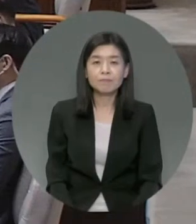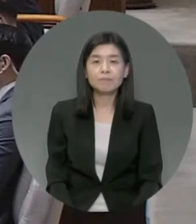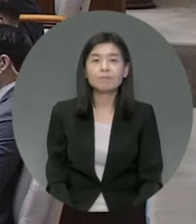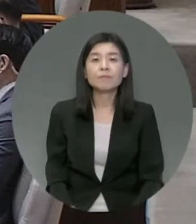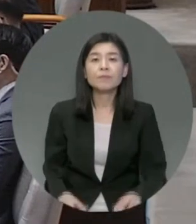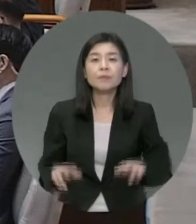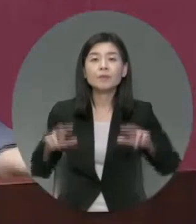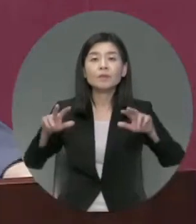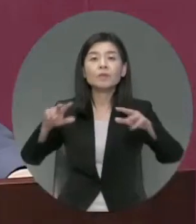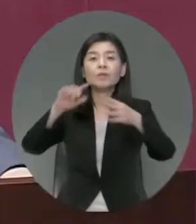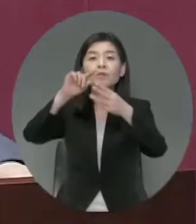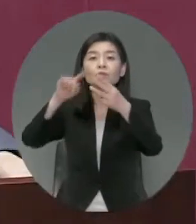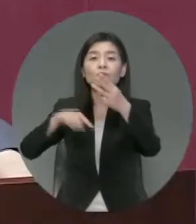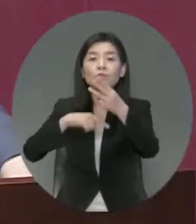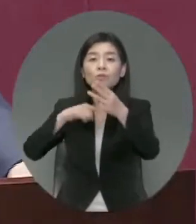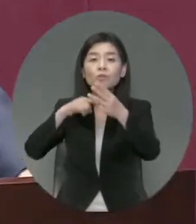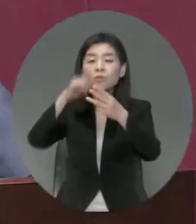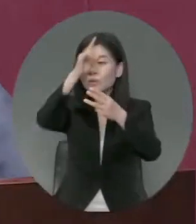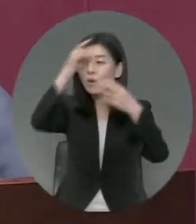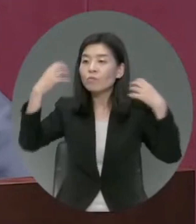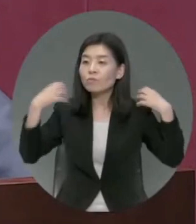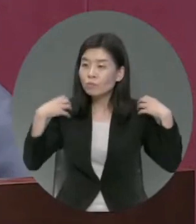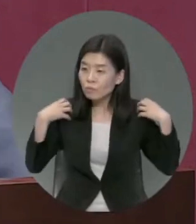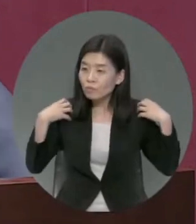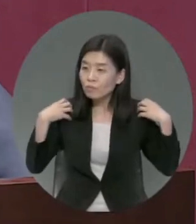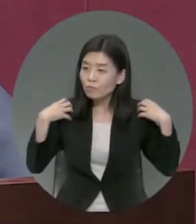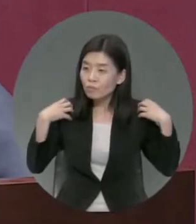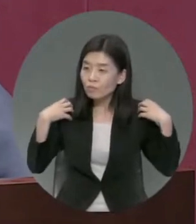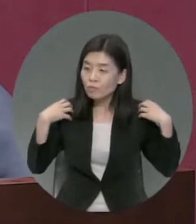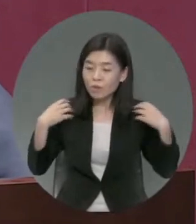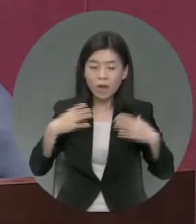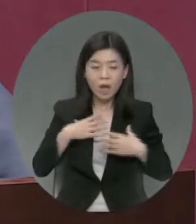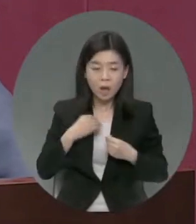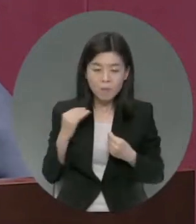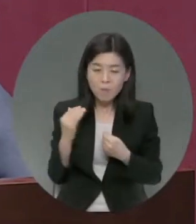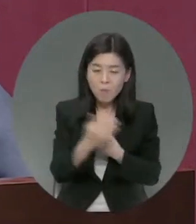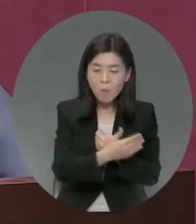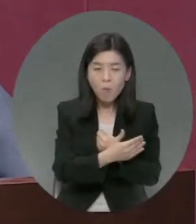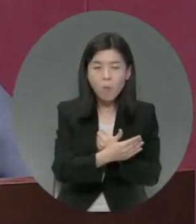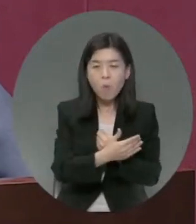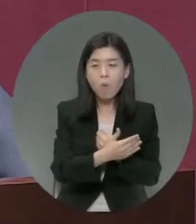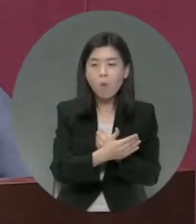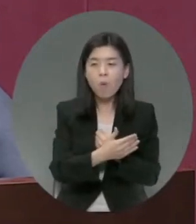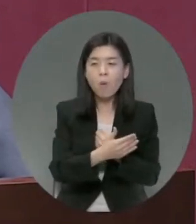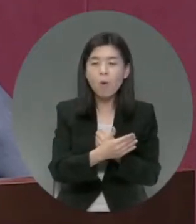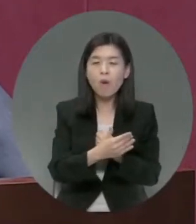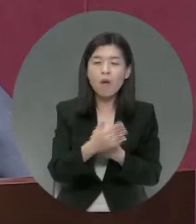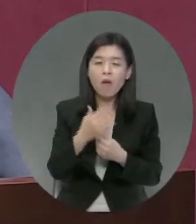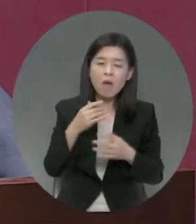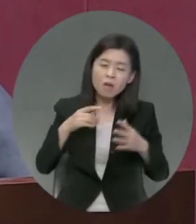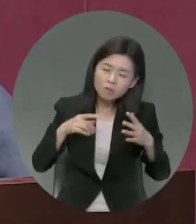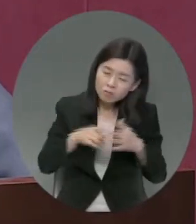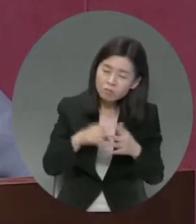현재 윤석열 정부는 안보에 구멍이 나고 있습니다. 제발